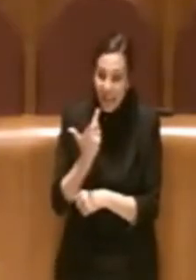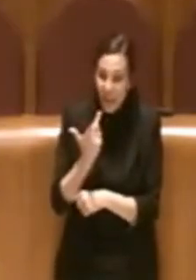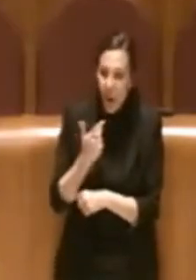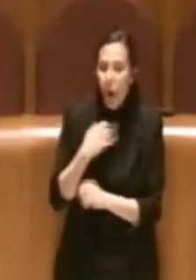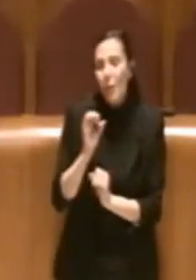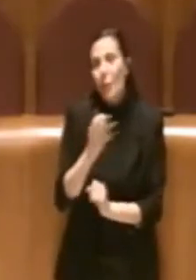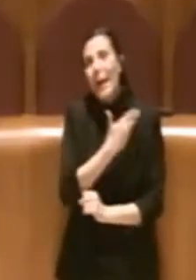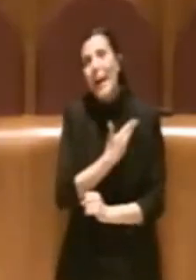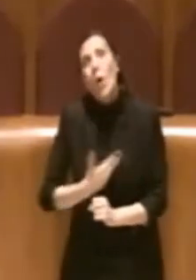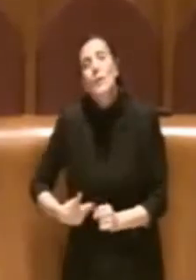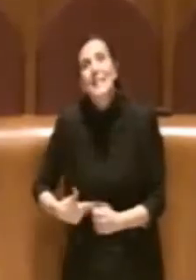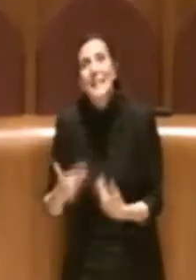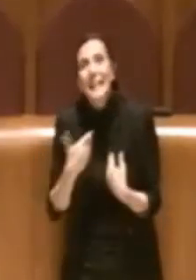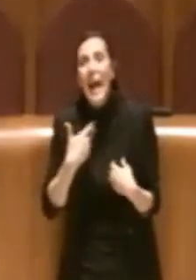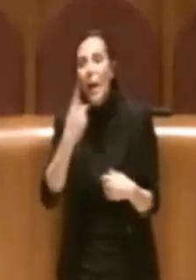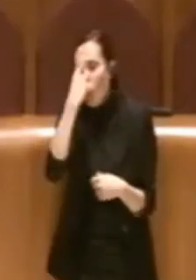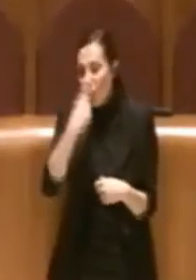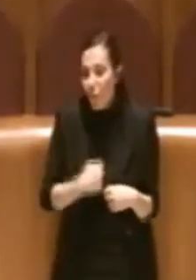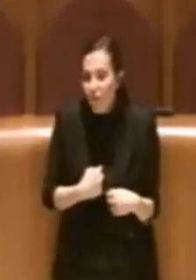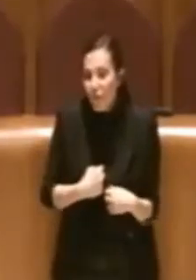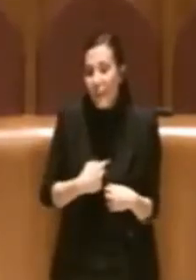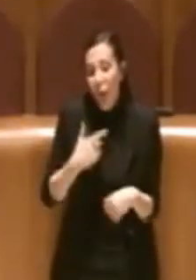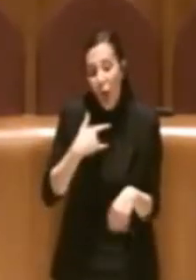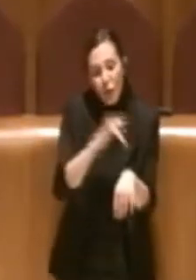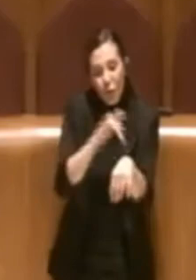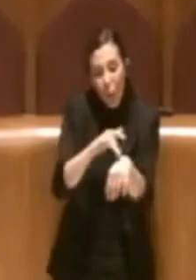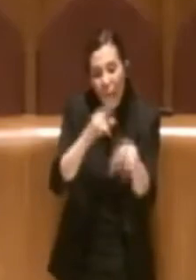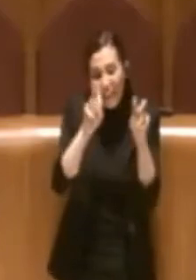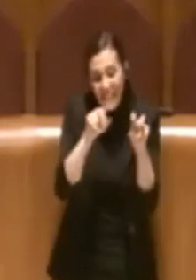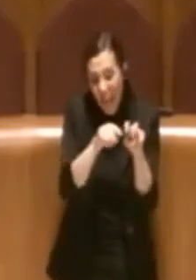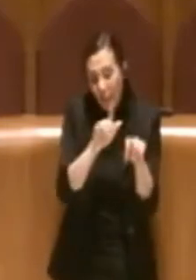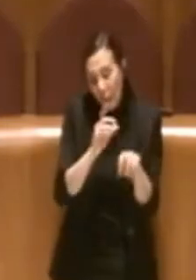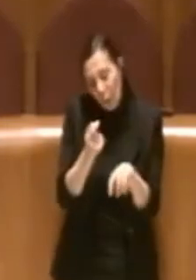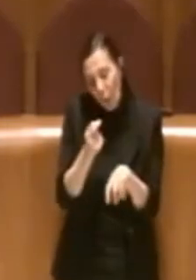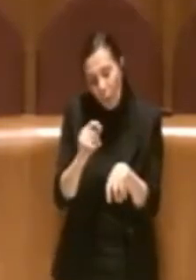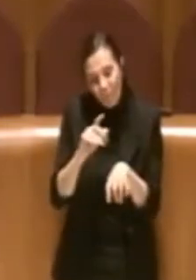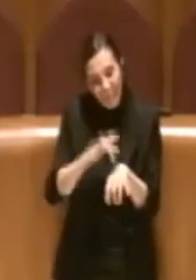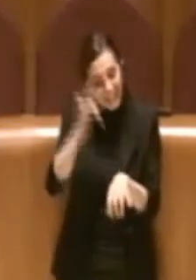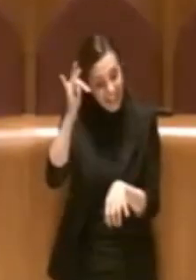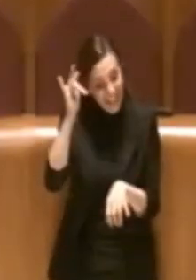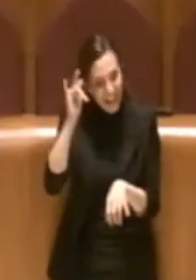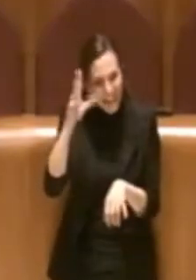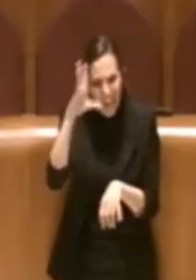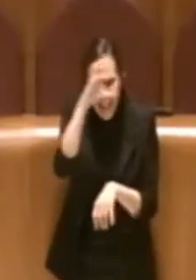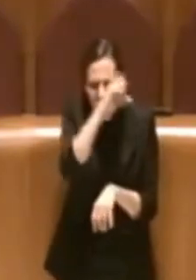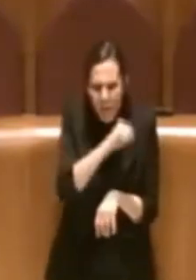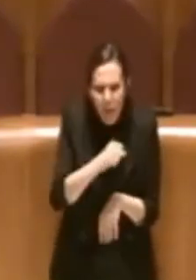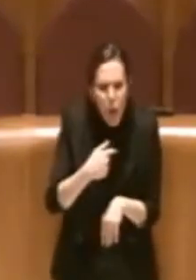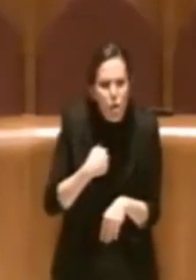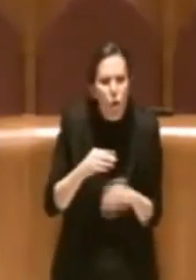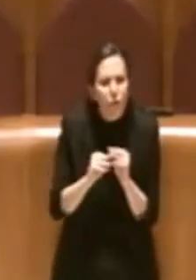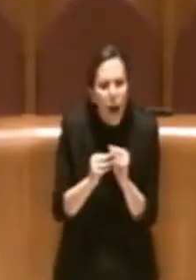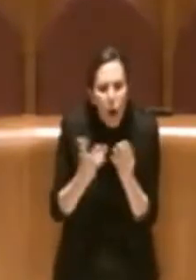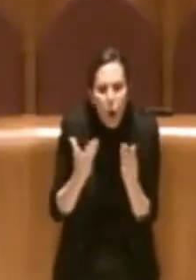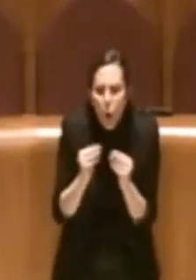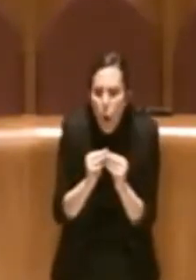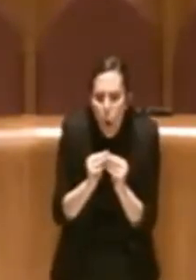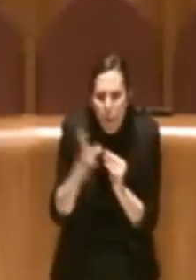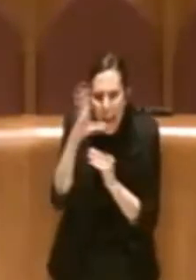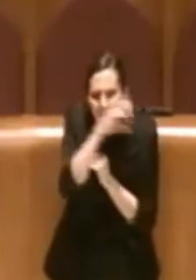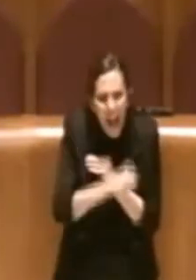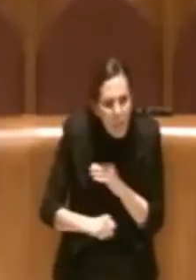il consigliere e andando a toccare certi temi, è quello di capire, ma come faccio a capire dove posso